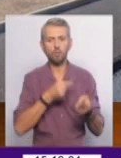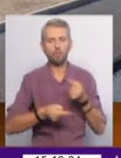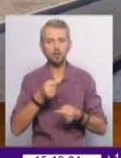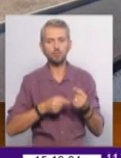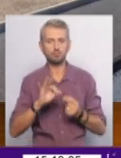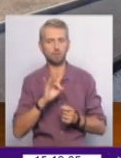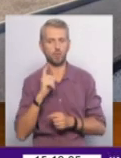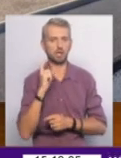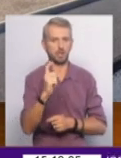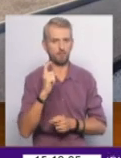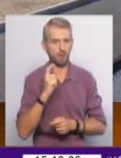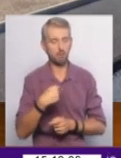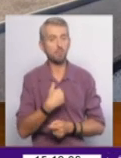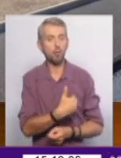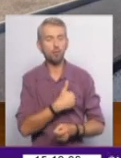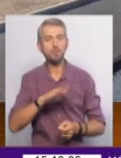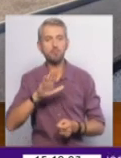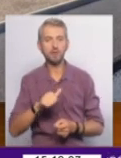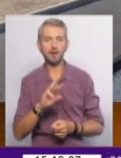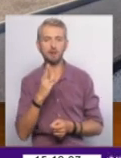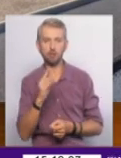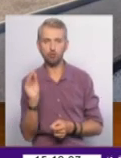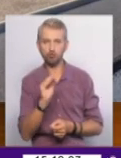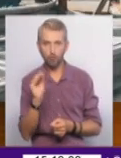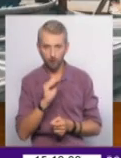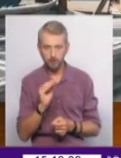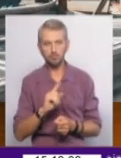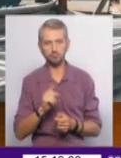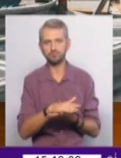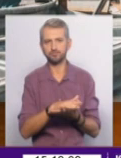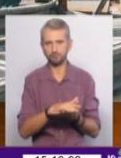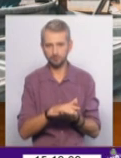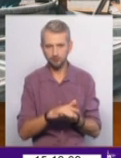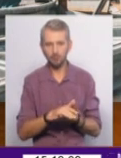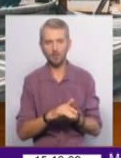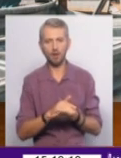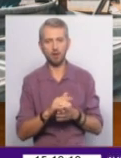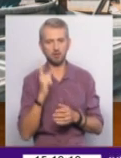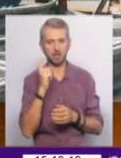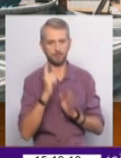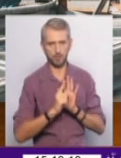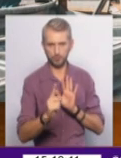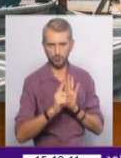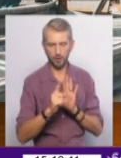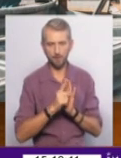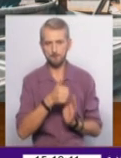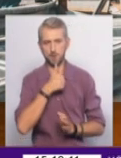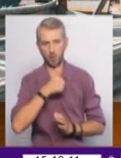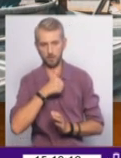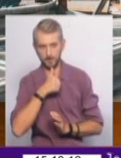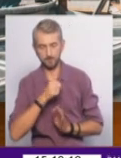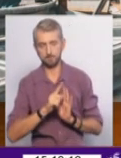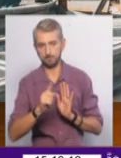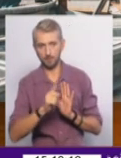трамваю, ми хочемо все ж таки після 3 жовтня запустити трамвай, зробити пробний запуск. Після того, як